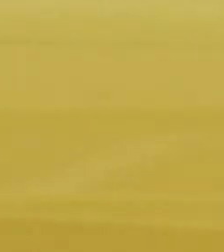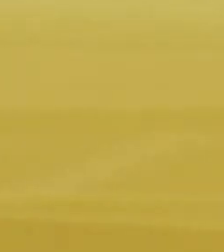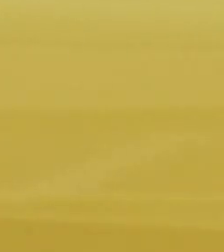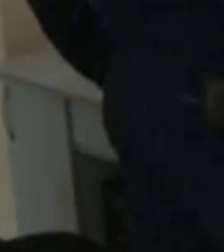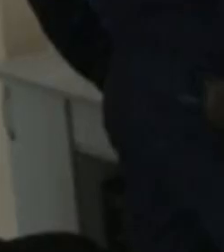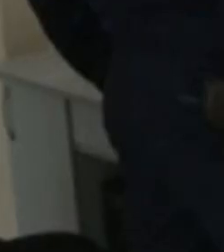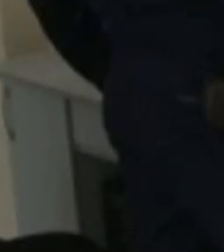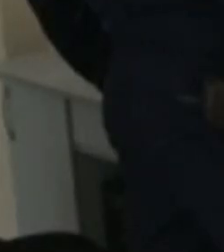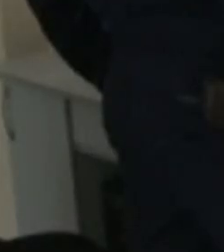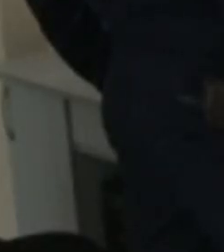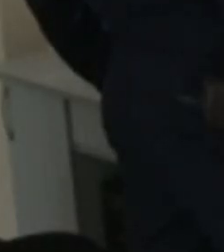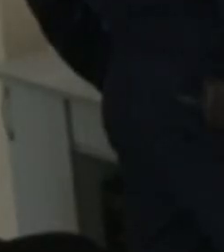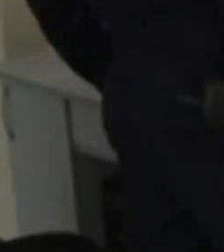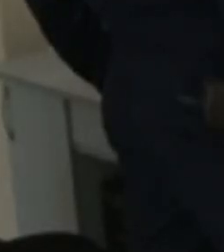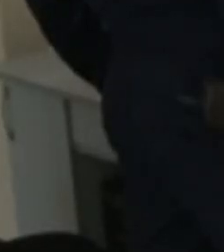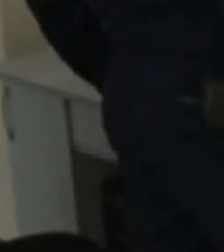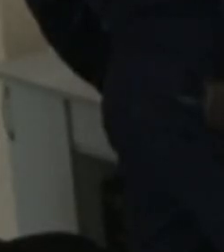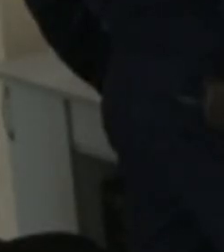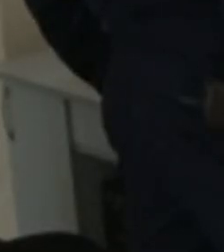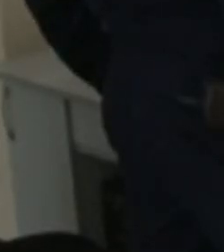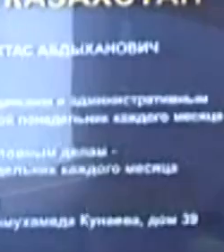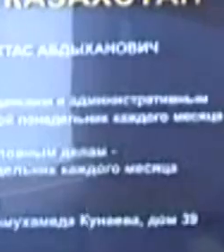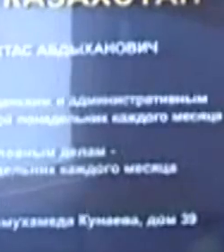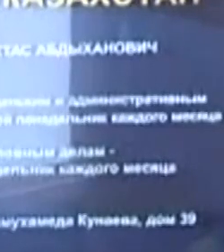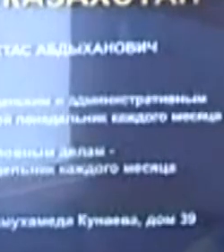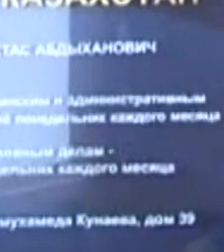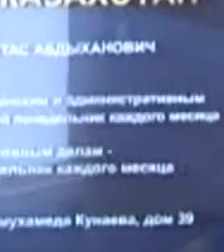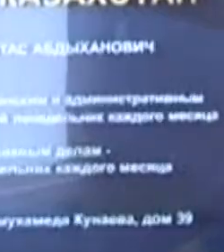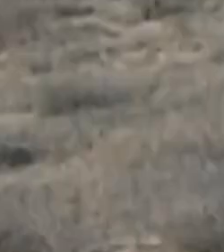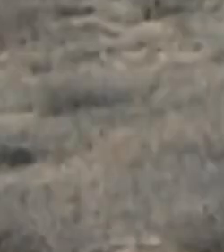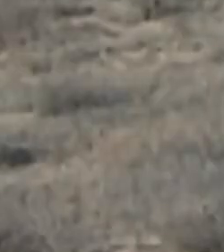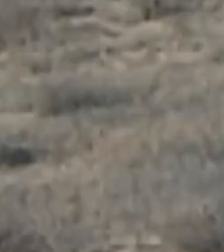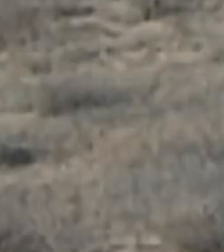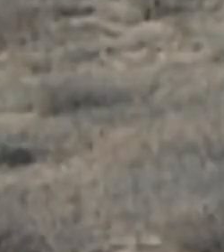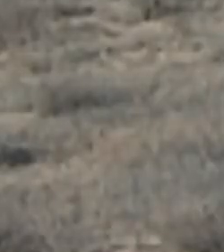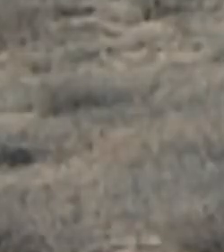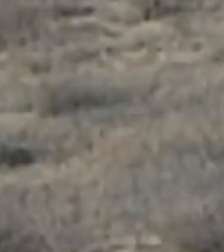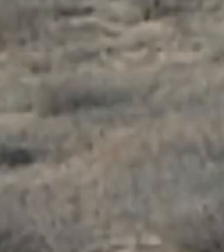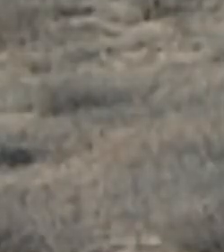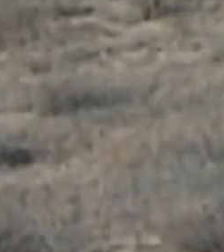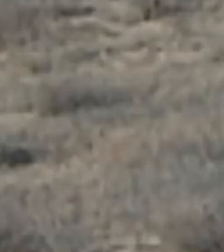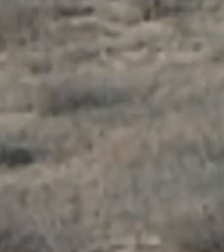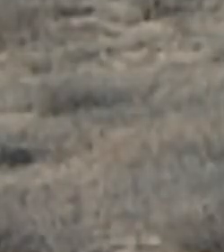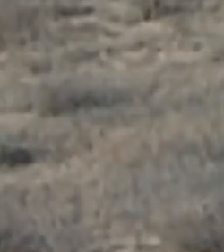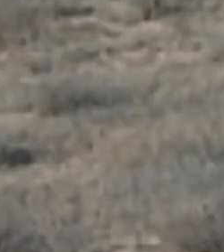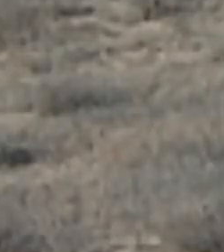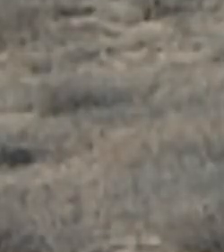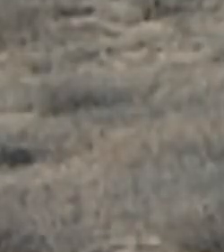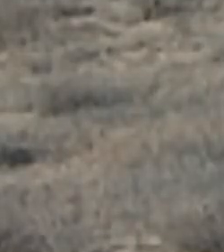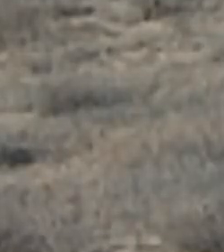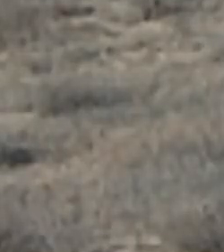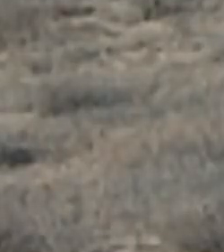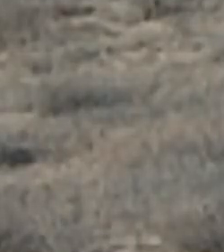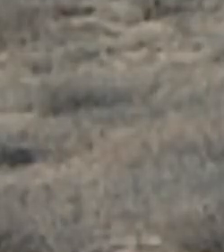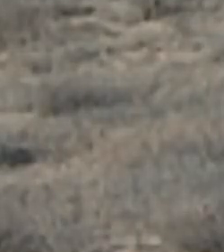и как получилось что осужденного выпустили прямо из зала суда 90 та статья это убийство